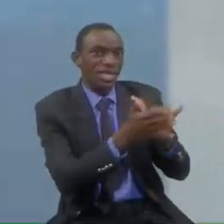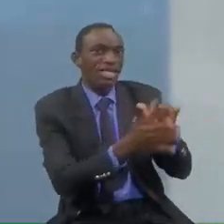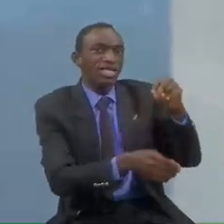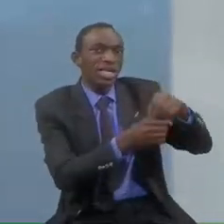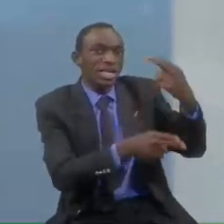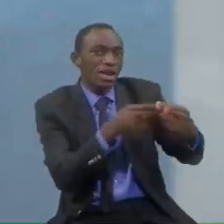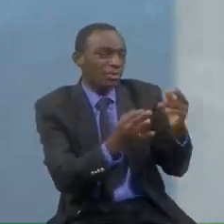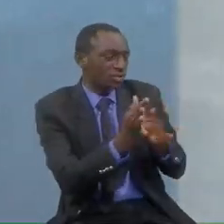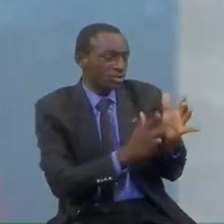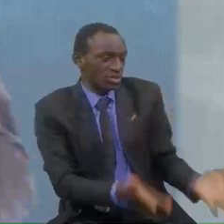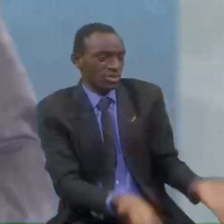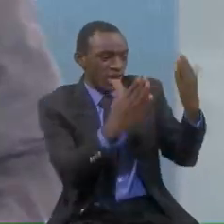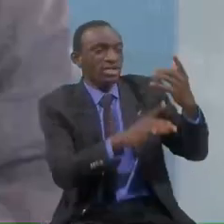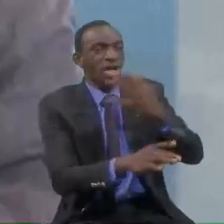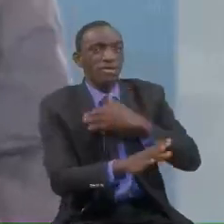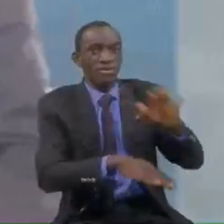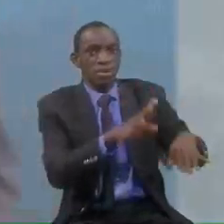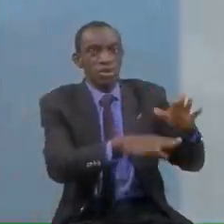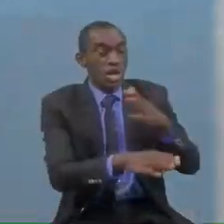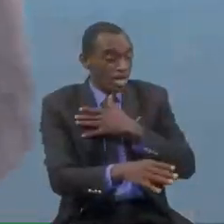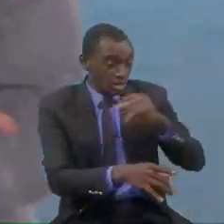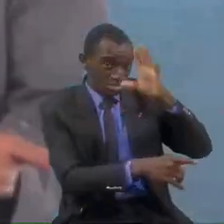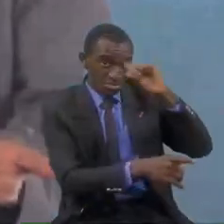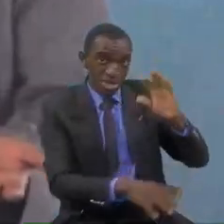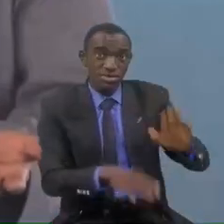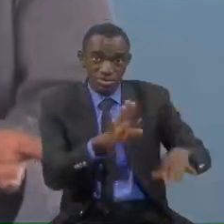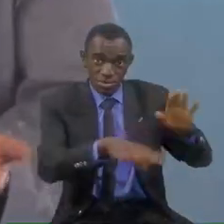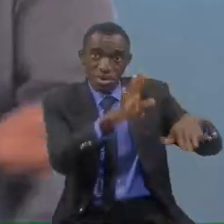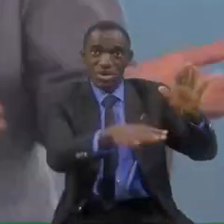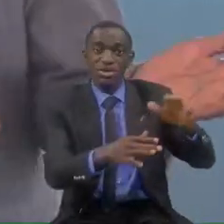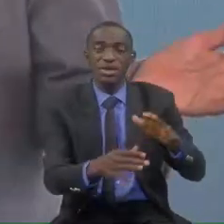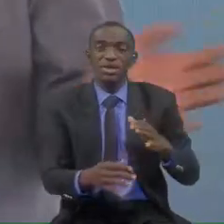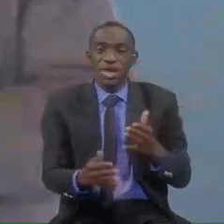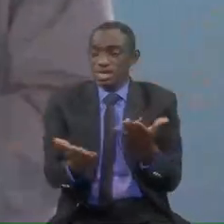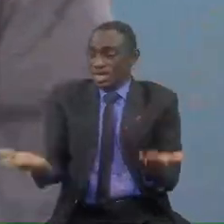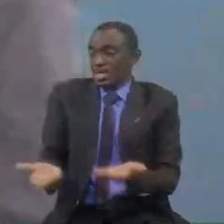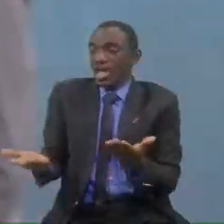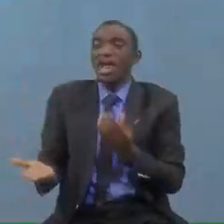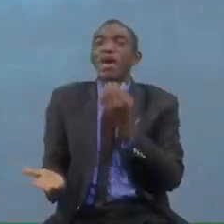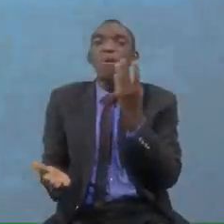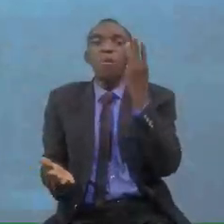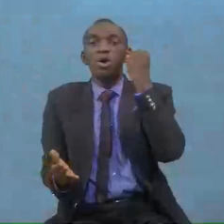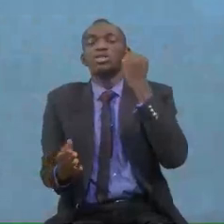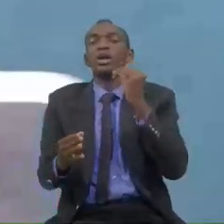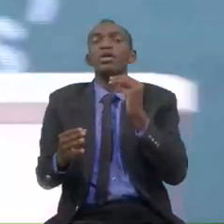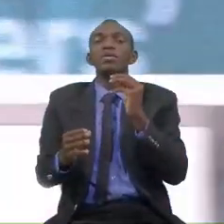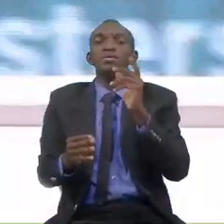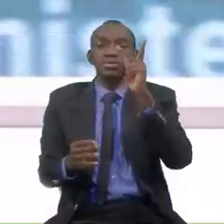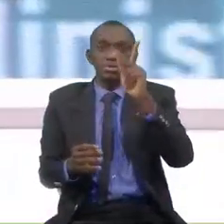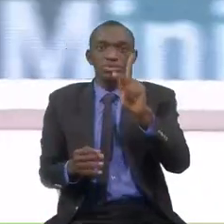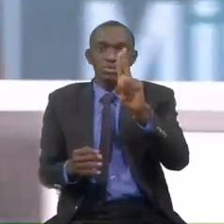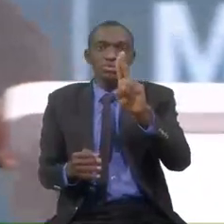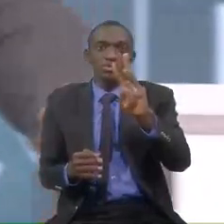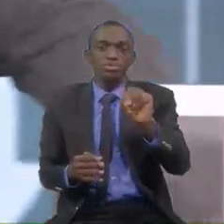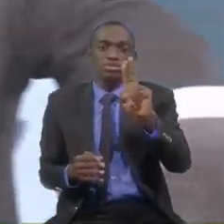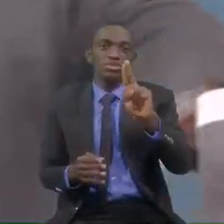Jésus, lève-toi et marche. Et l'homme s'est levé, il a marché. Et voici mon occasion. Je ne me suis pas préparé pour cela. J'ai dit,